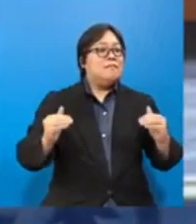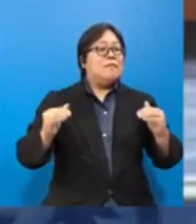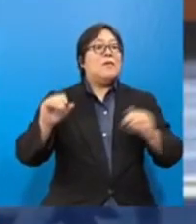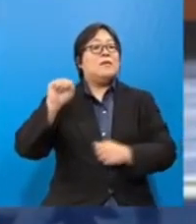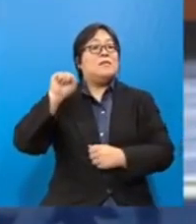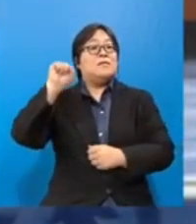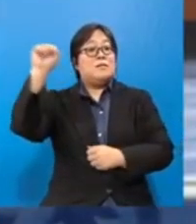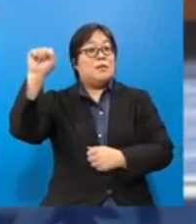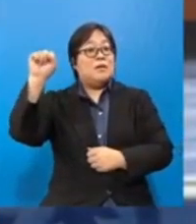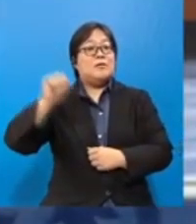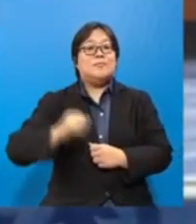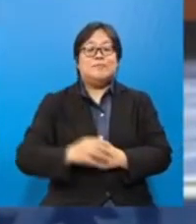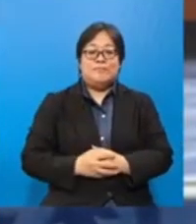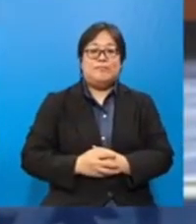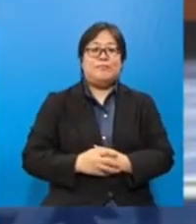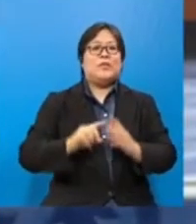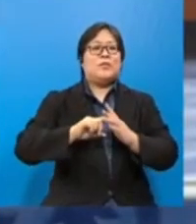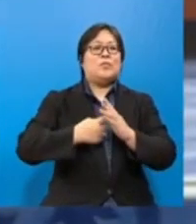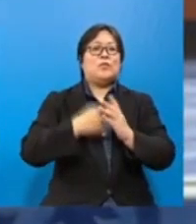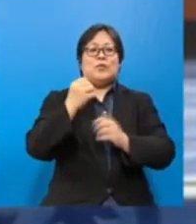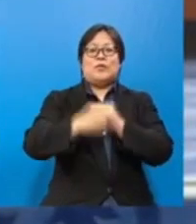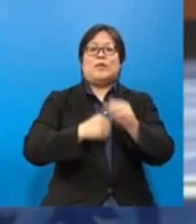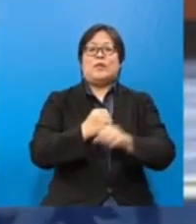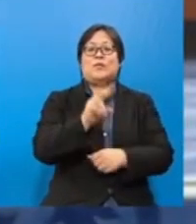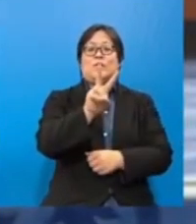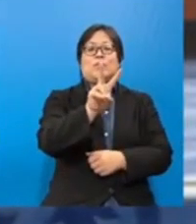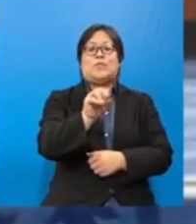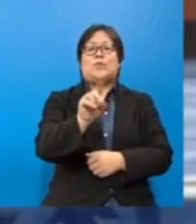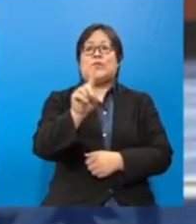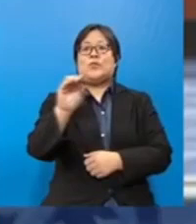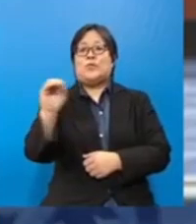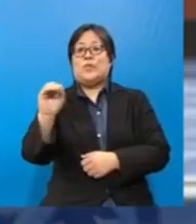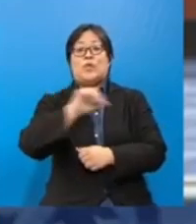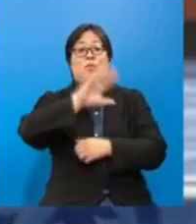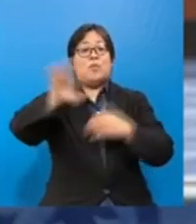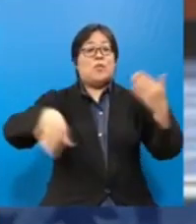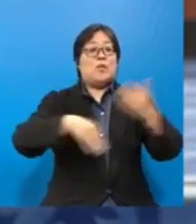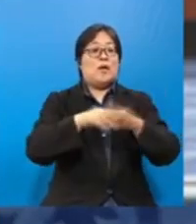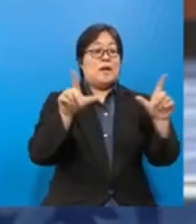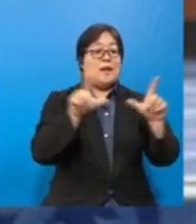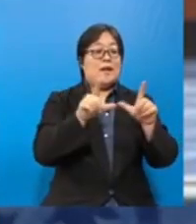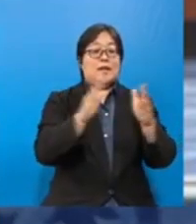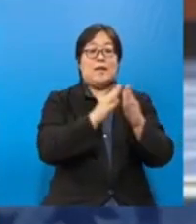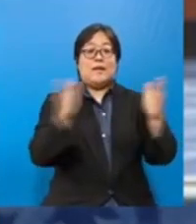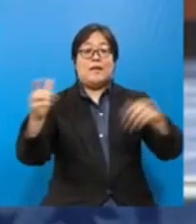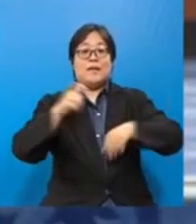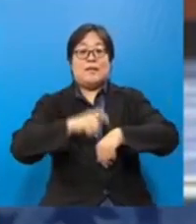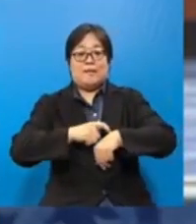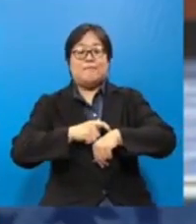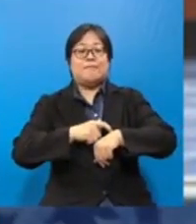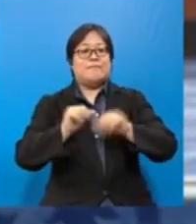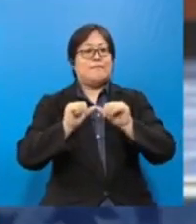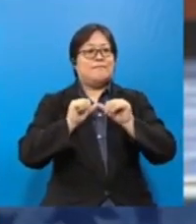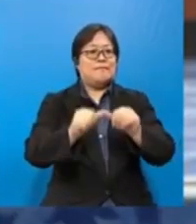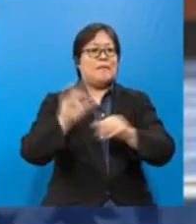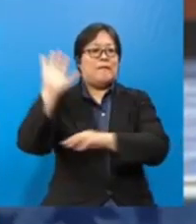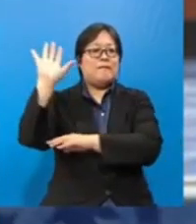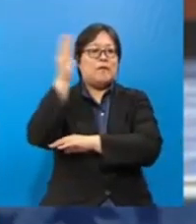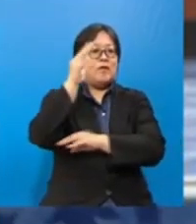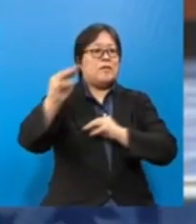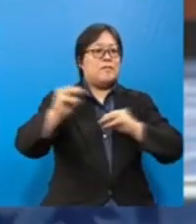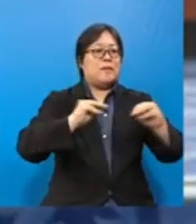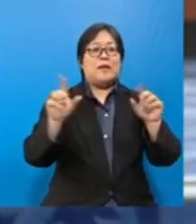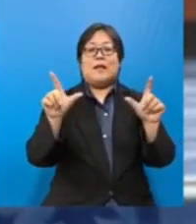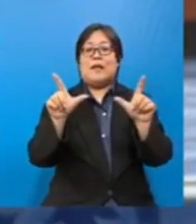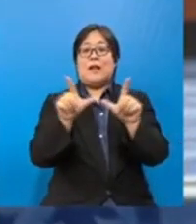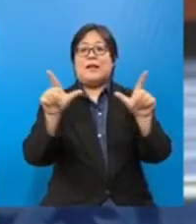Sabah mulai tahun 2010 semua pemegang racing jangka panjang ataupun Sasti new forest management